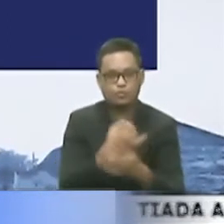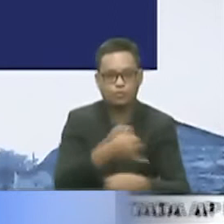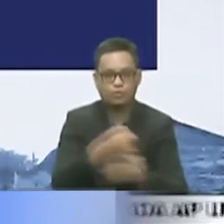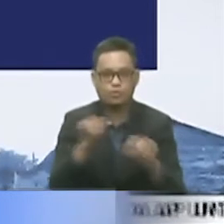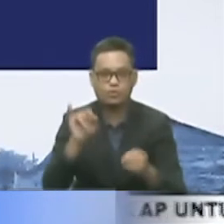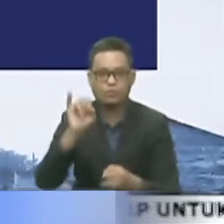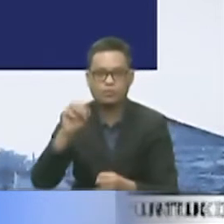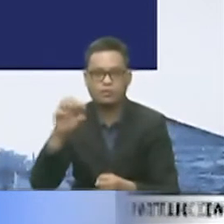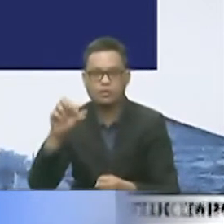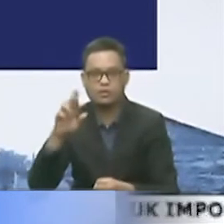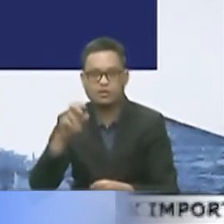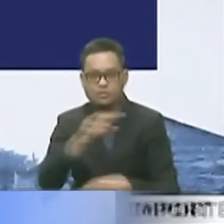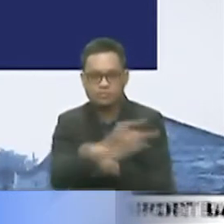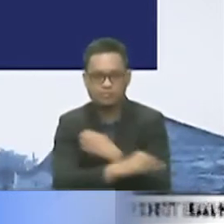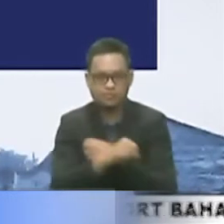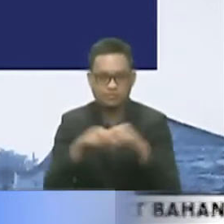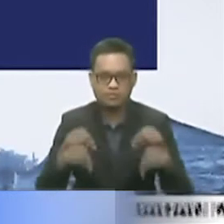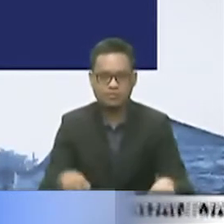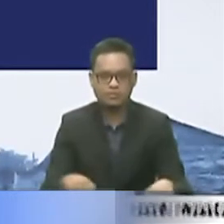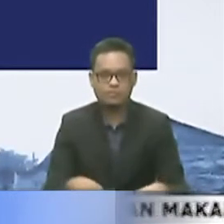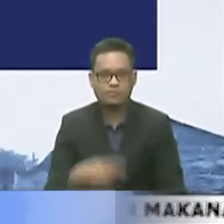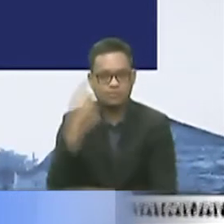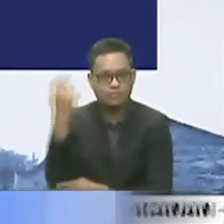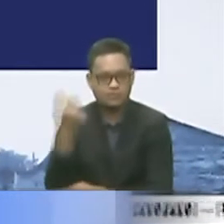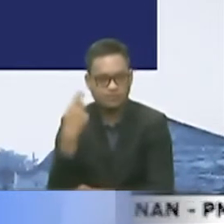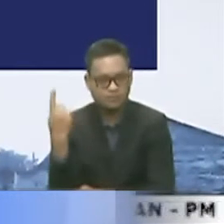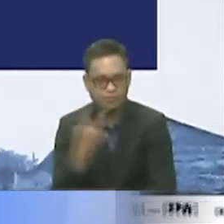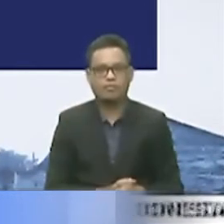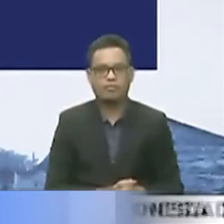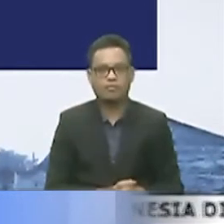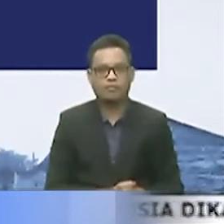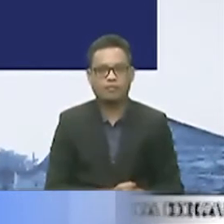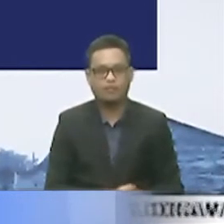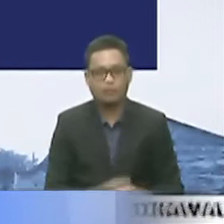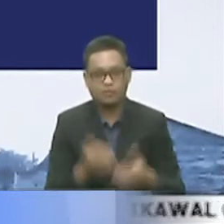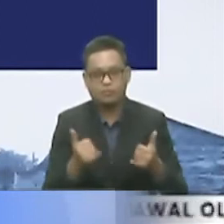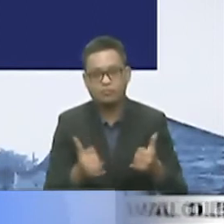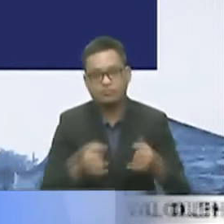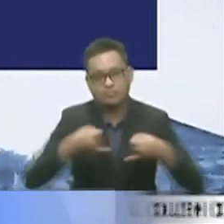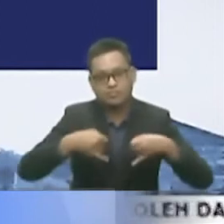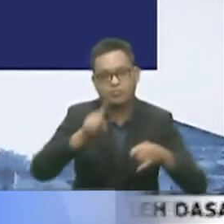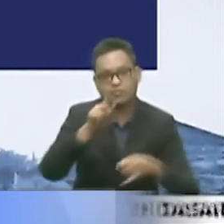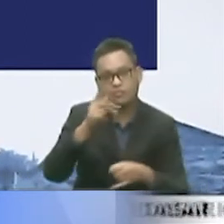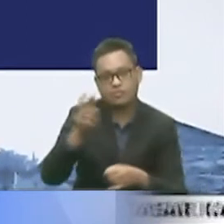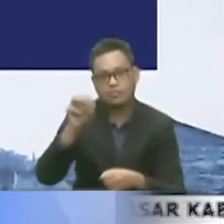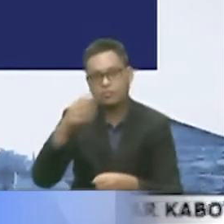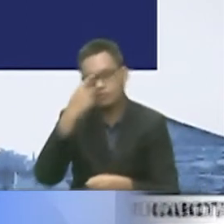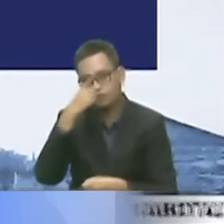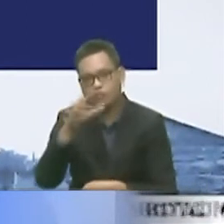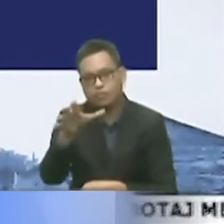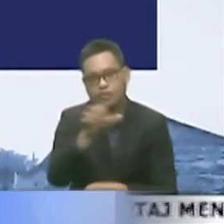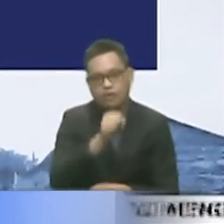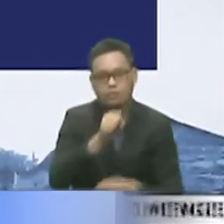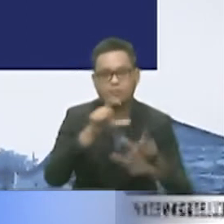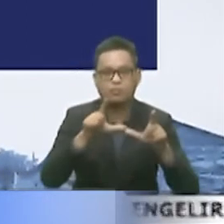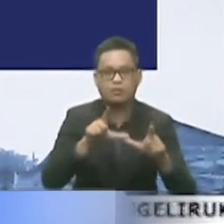方面，首相宣布即日起，沙巴居民可以在所有移民办事处更新长期居留证和临时工作准证。